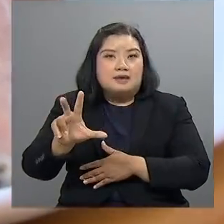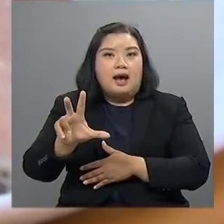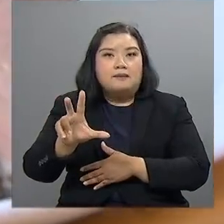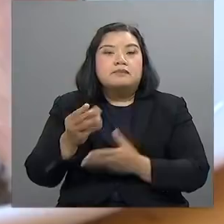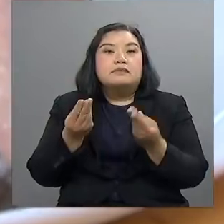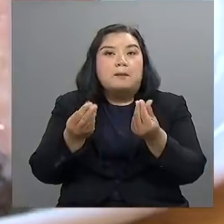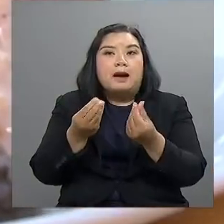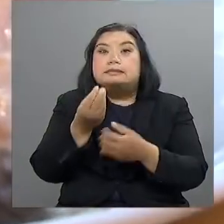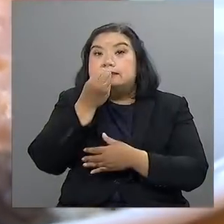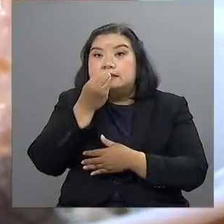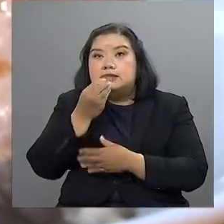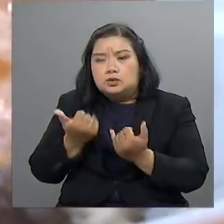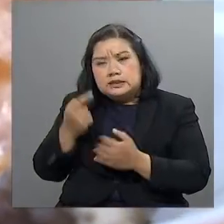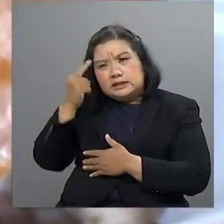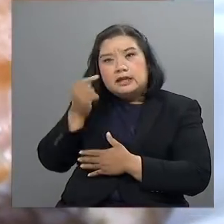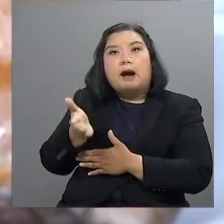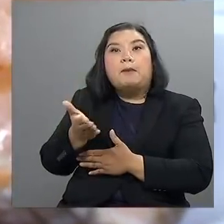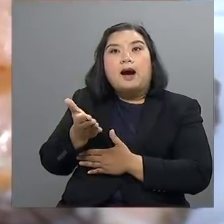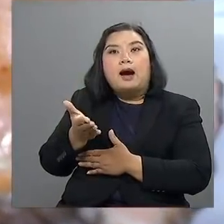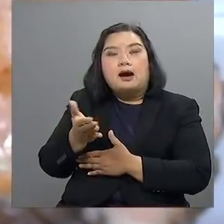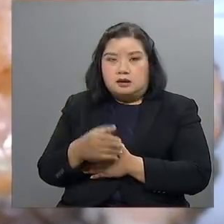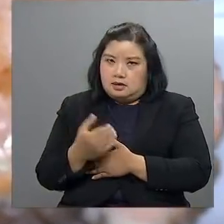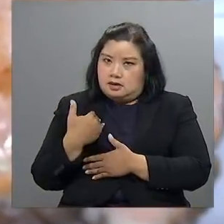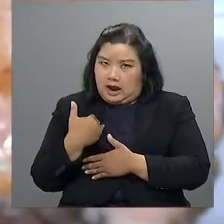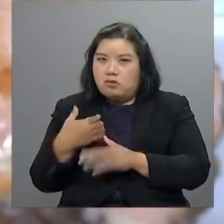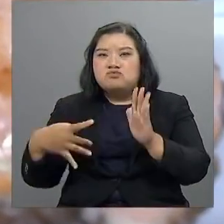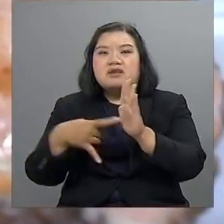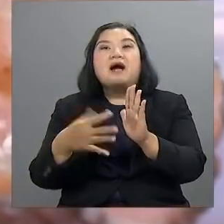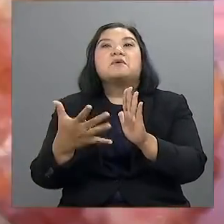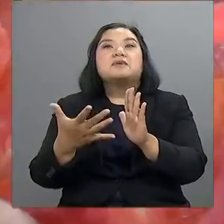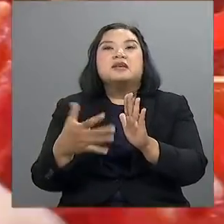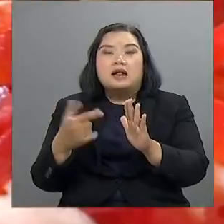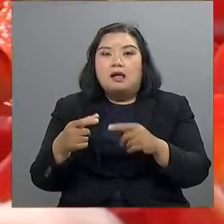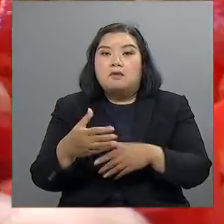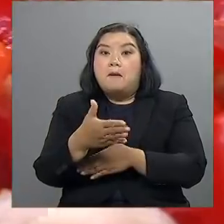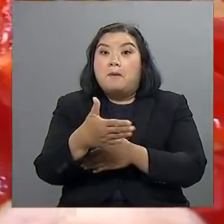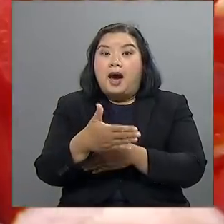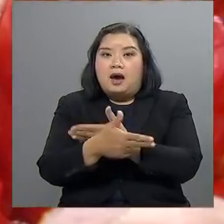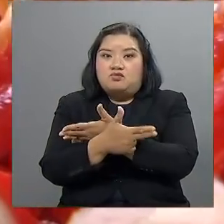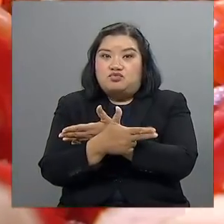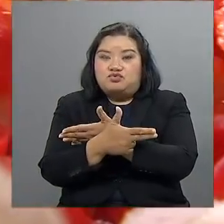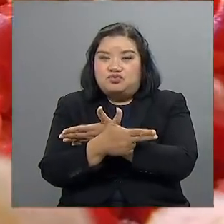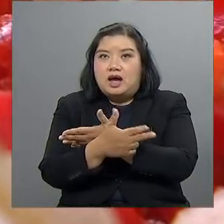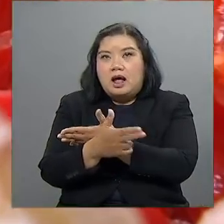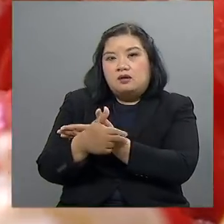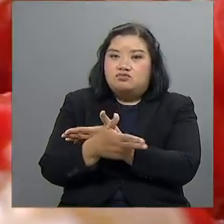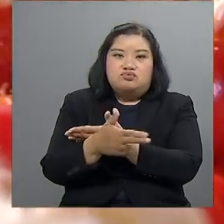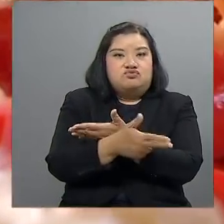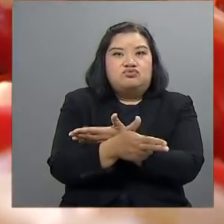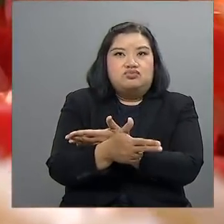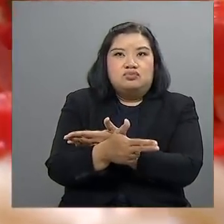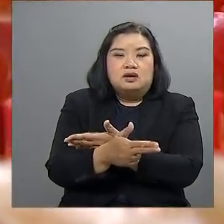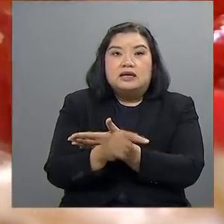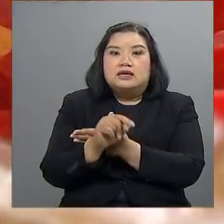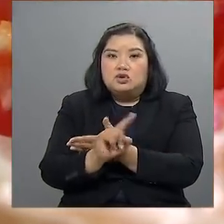ค่ะหางปลาก็จะไม่ติดกระดูกนะคะนอกจากนั้นตรงหางปลาจะเป็นส่วนที่ปลาเขาเคลื่อนไหวมากเป็นพิเศษตรงส่วนนั้นก็จะมีไ